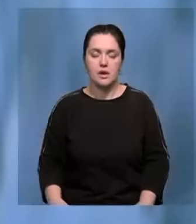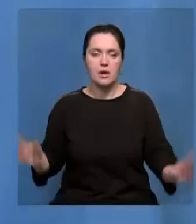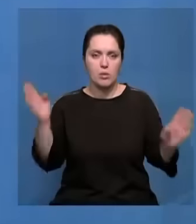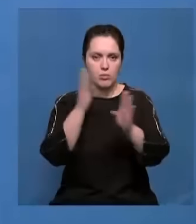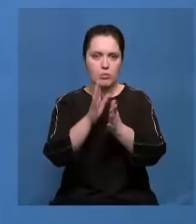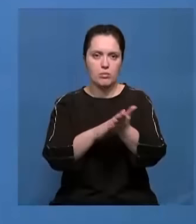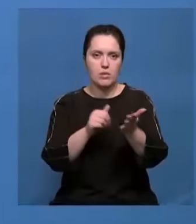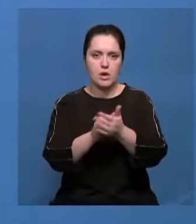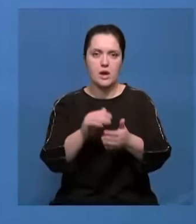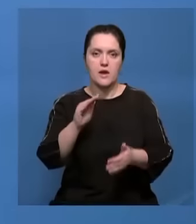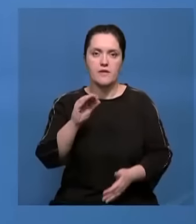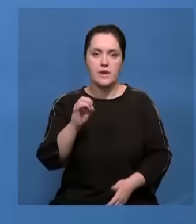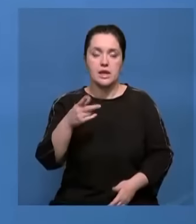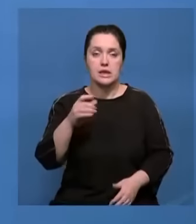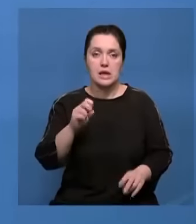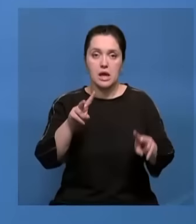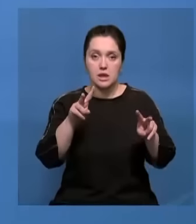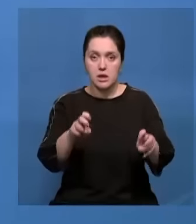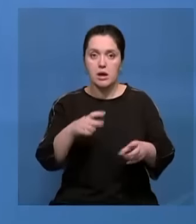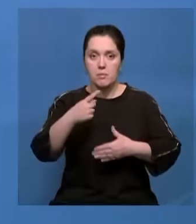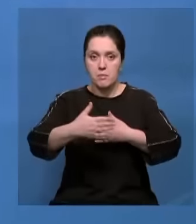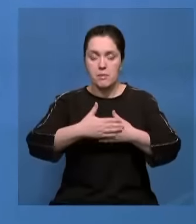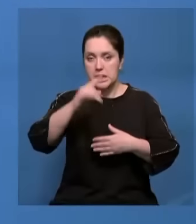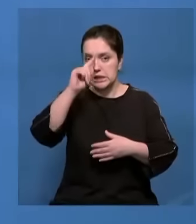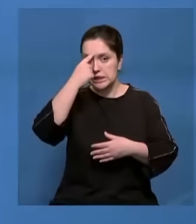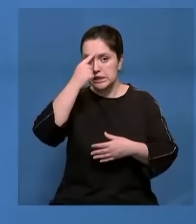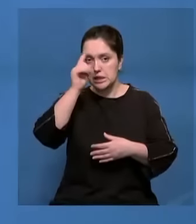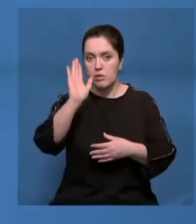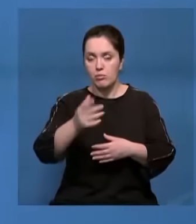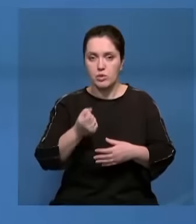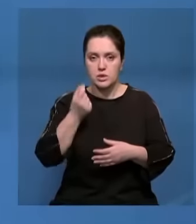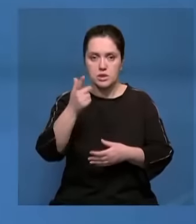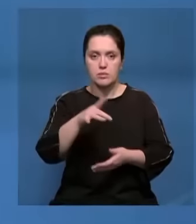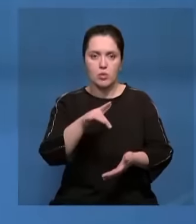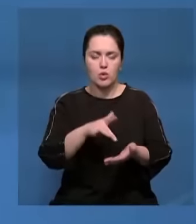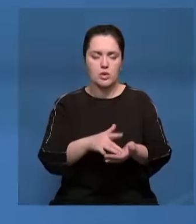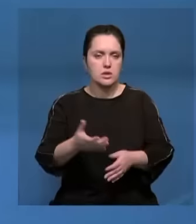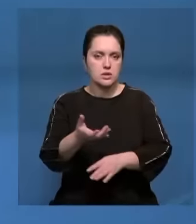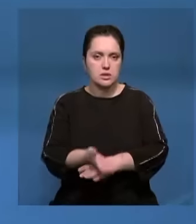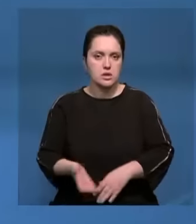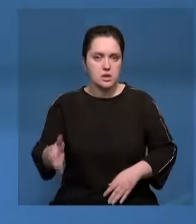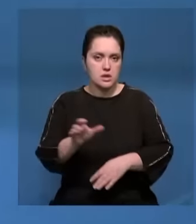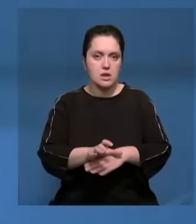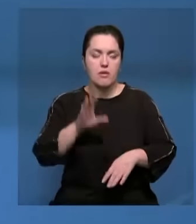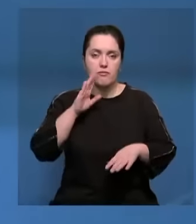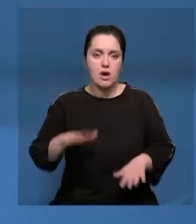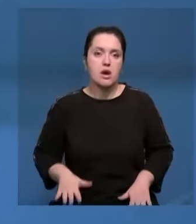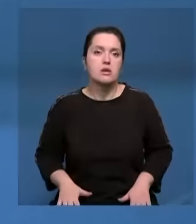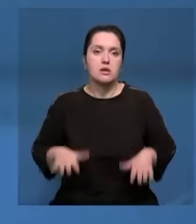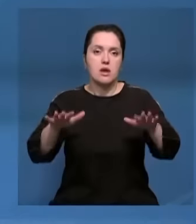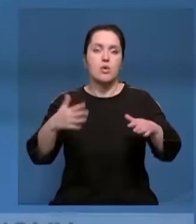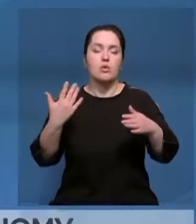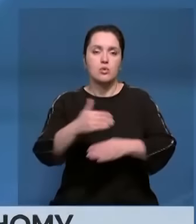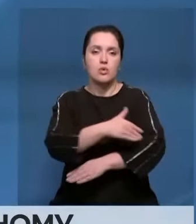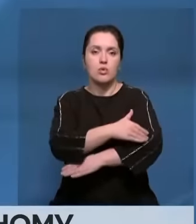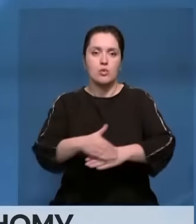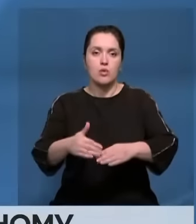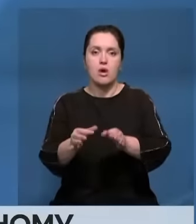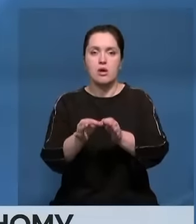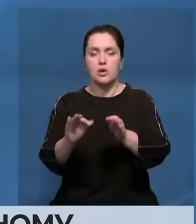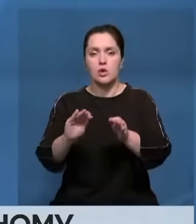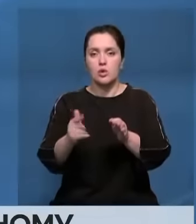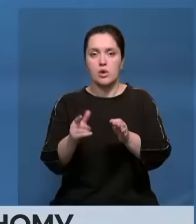Циклон Фингал приближается к побережью Индии, угрожая нескольким штатам сильными наводнениями. Ливни уже затопили улицы в ряде